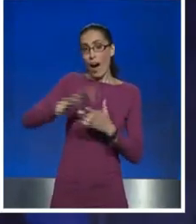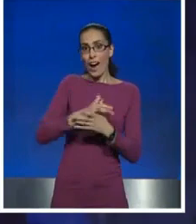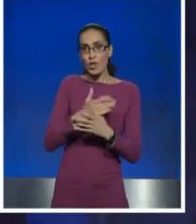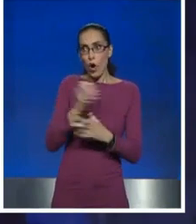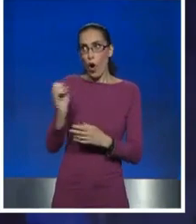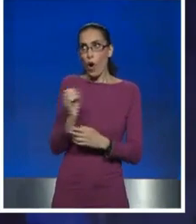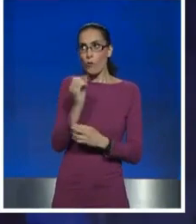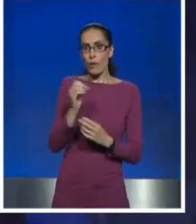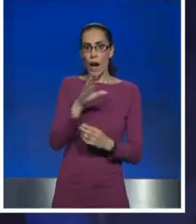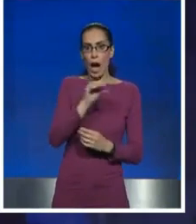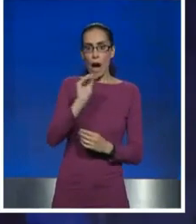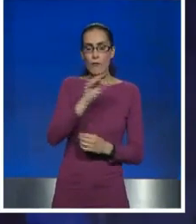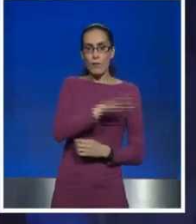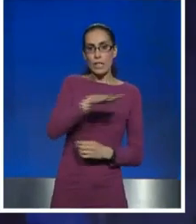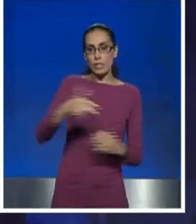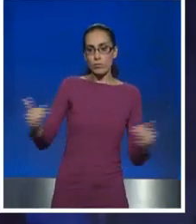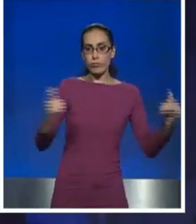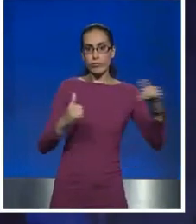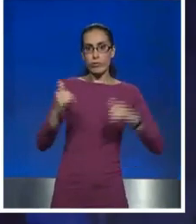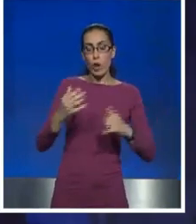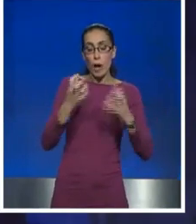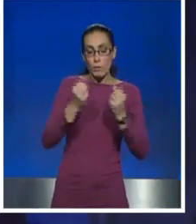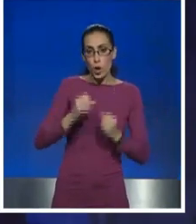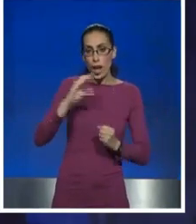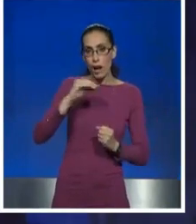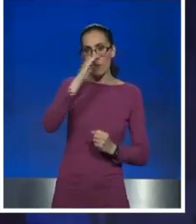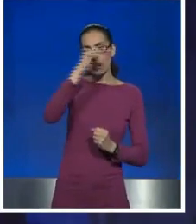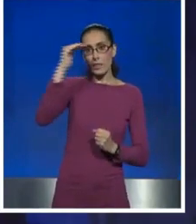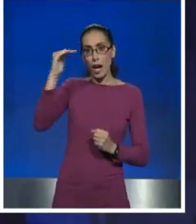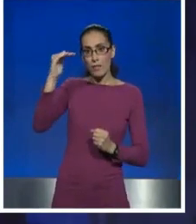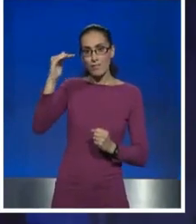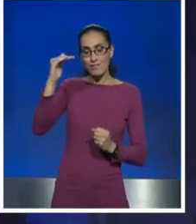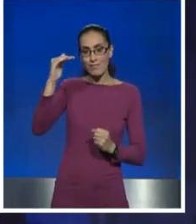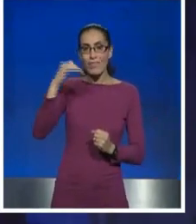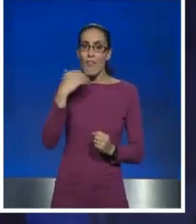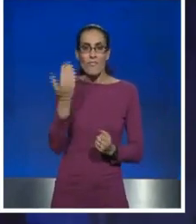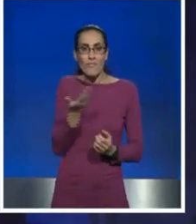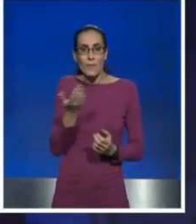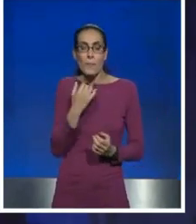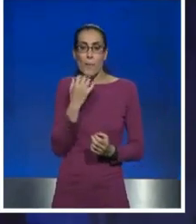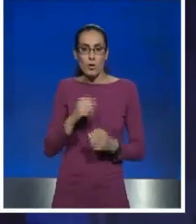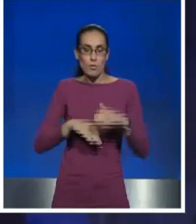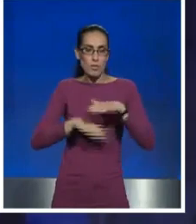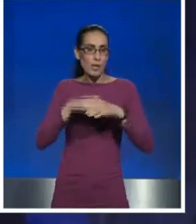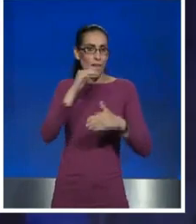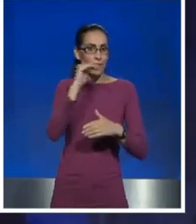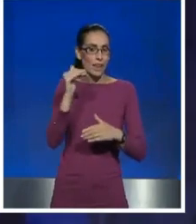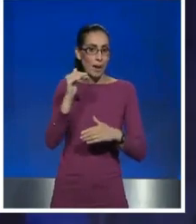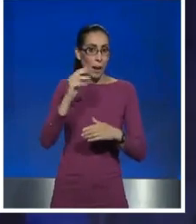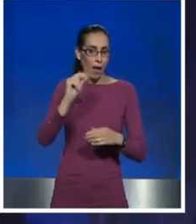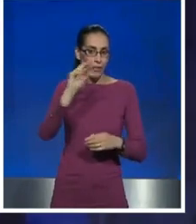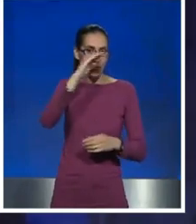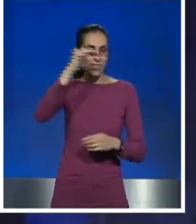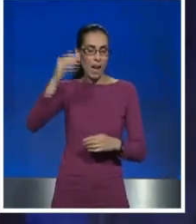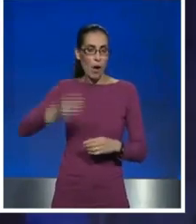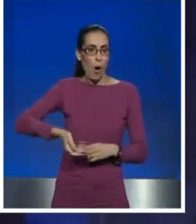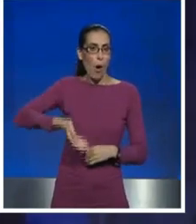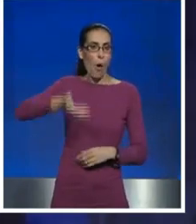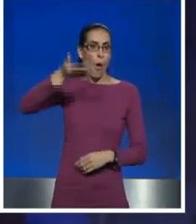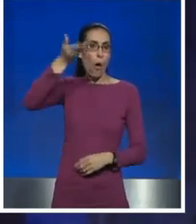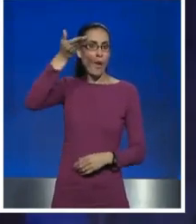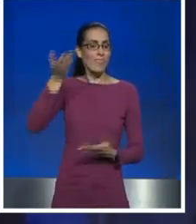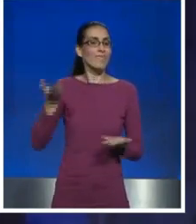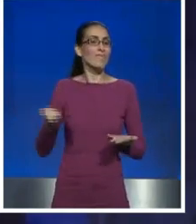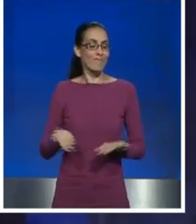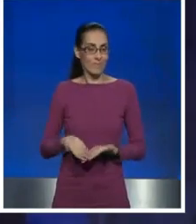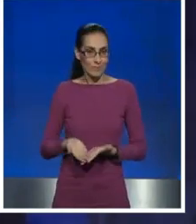hemmhekk u wieħed tikkmanda. Mela, jekk dar gvern qed jiftaħ għalija x-xogħol, mela x-xogħol ifisser il-ħaddiem.